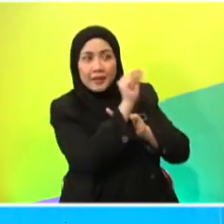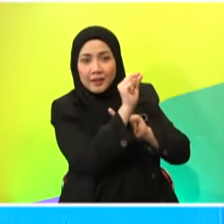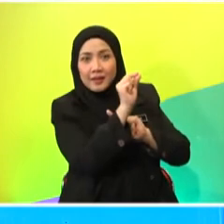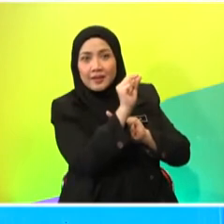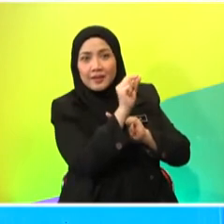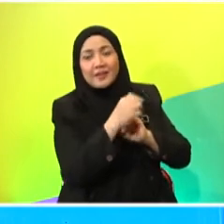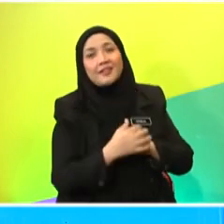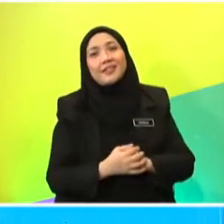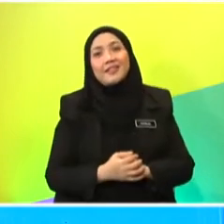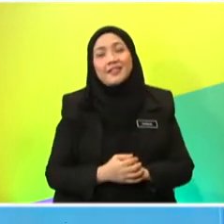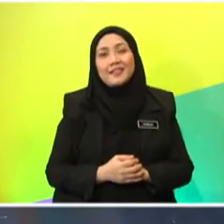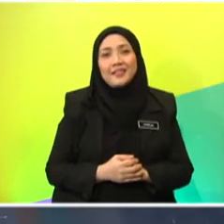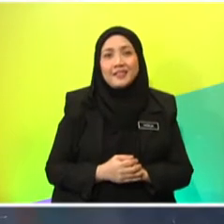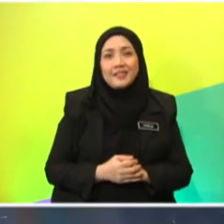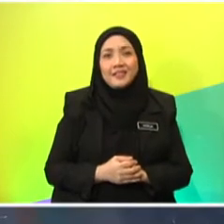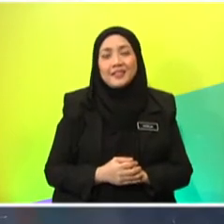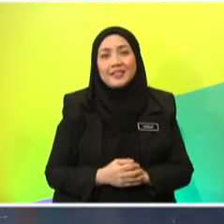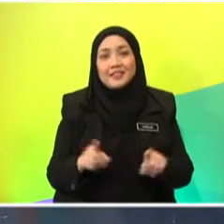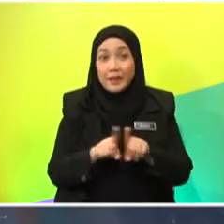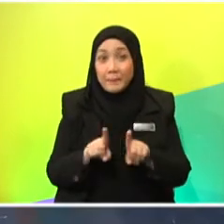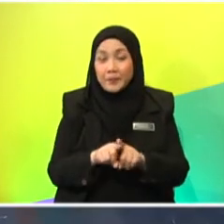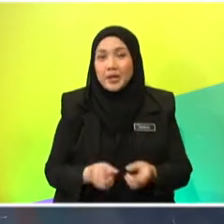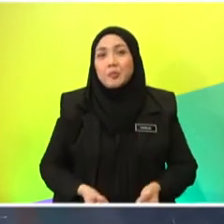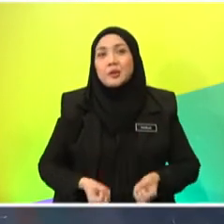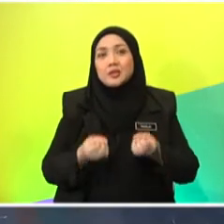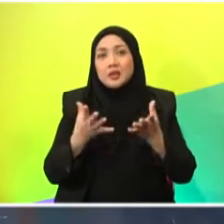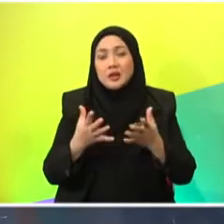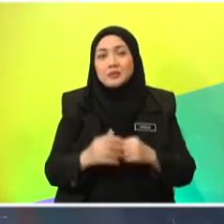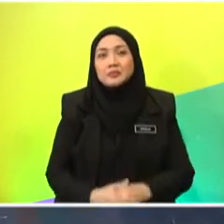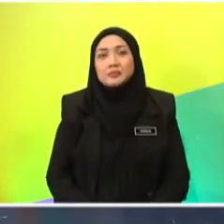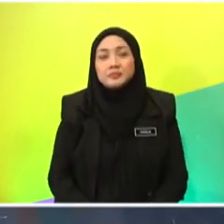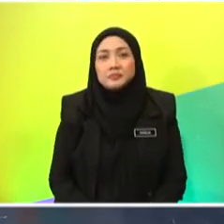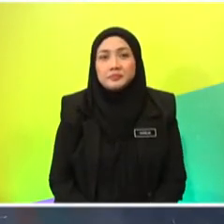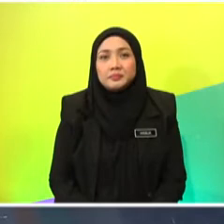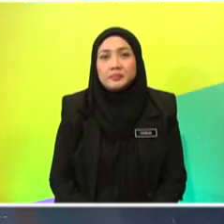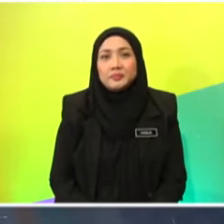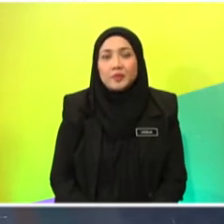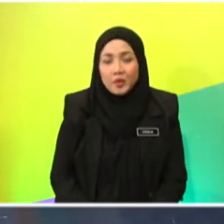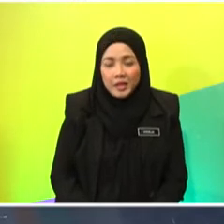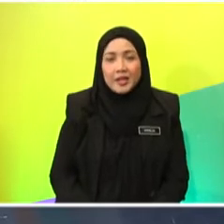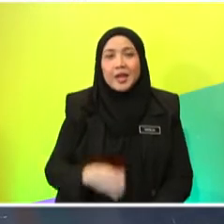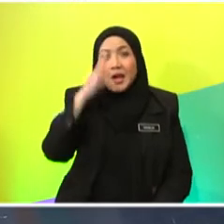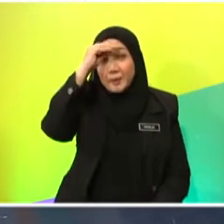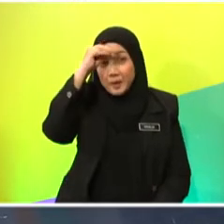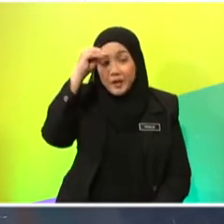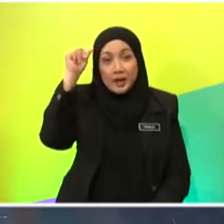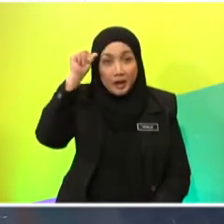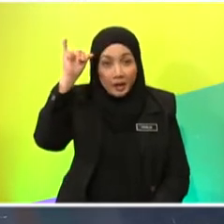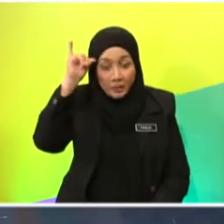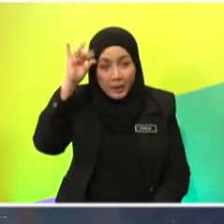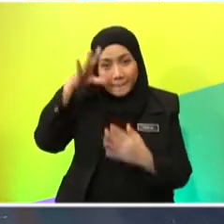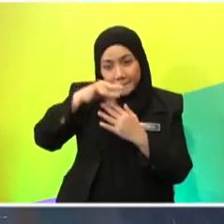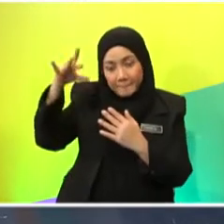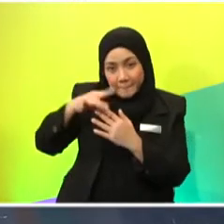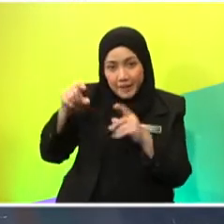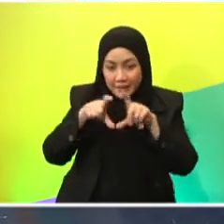uh sangat kita lagi boleh-boleh cube one ounce saya